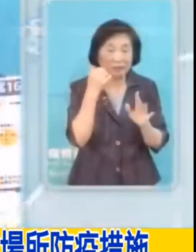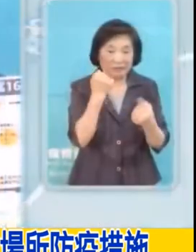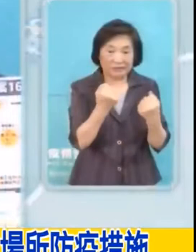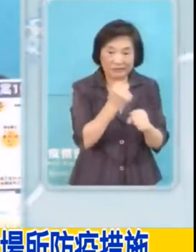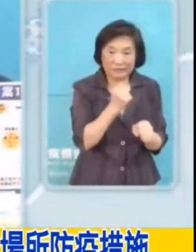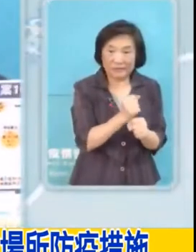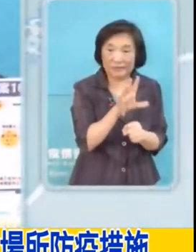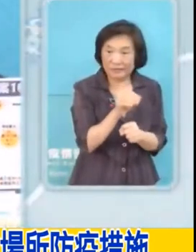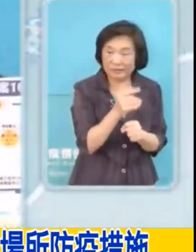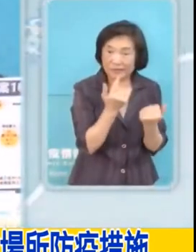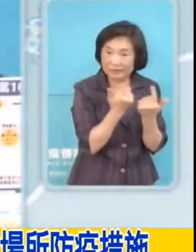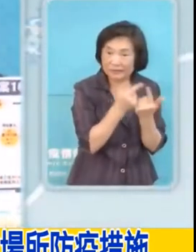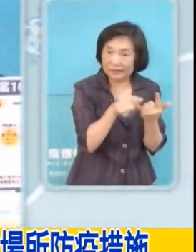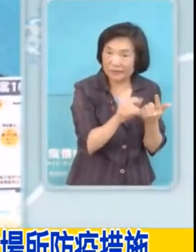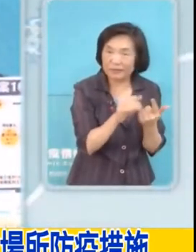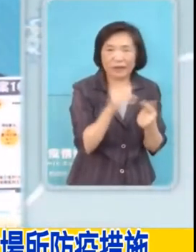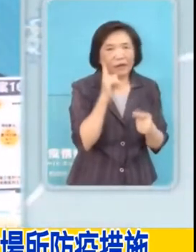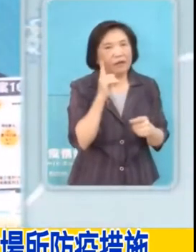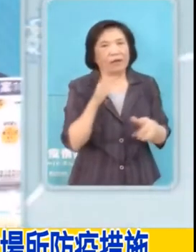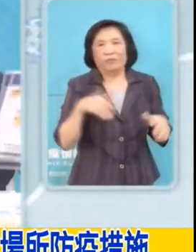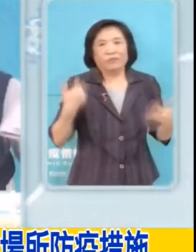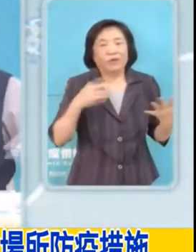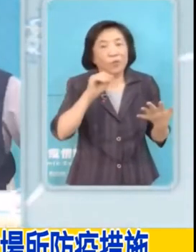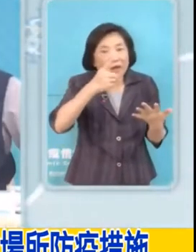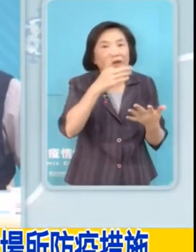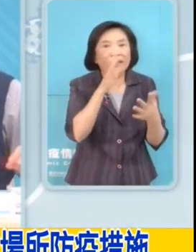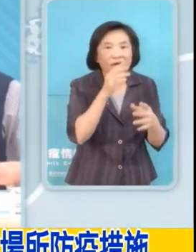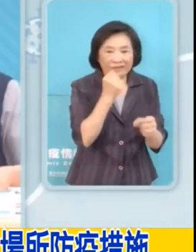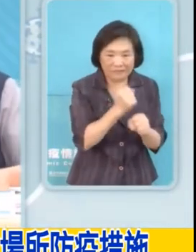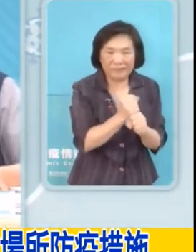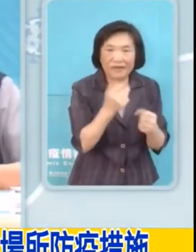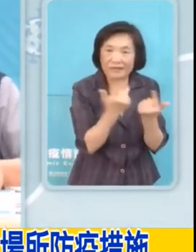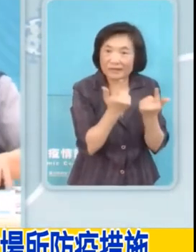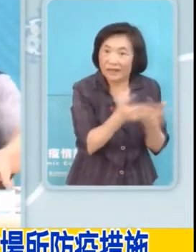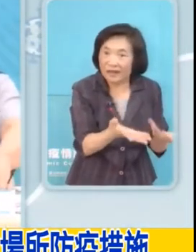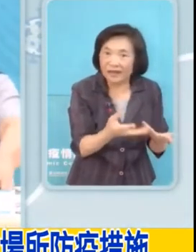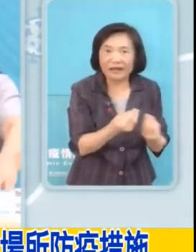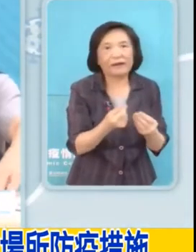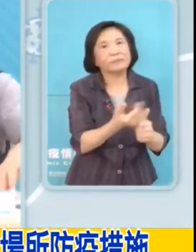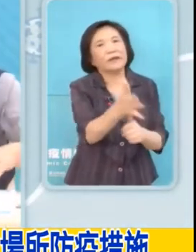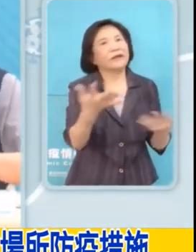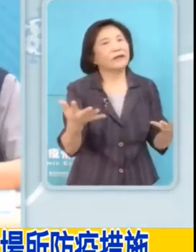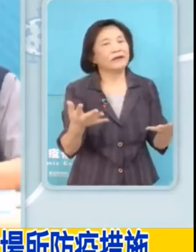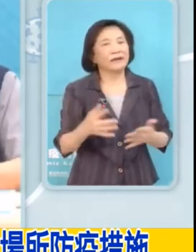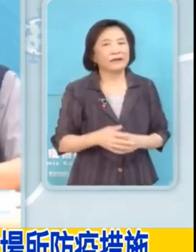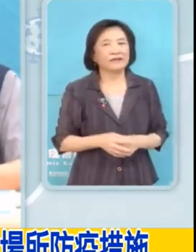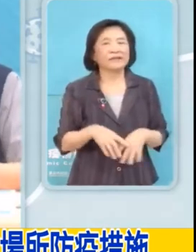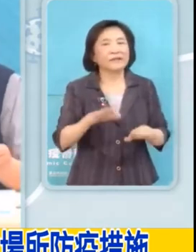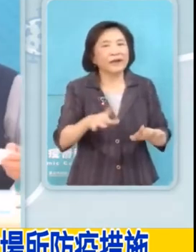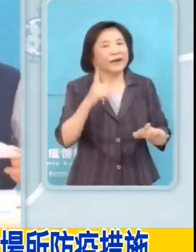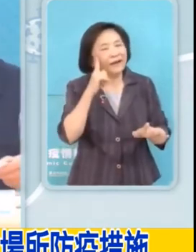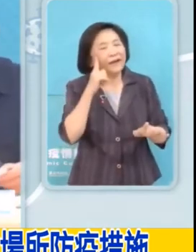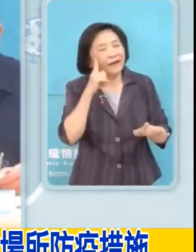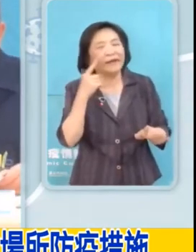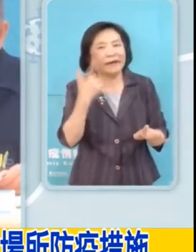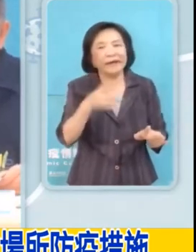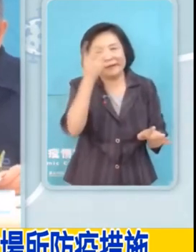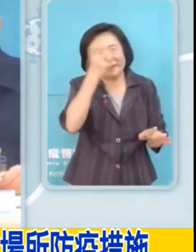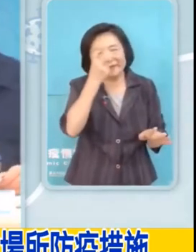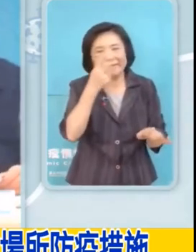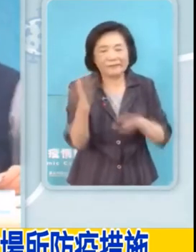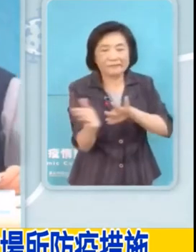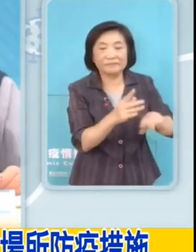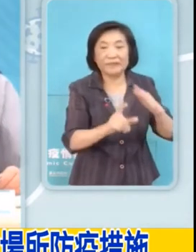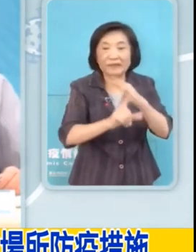个大概大家都绑在一起，你知道吗？所以就是这样的，且战且走。那大家很关心那个中秋